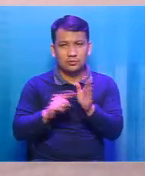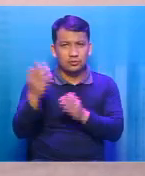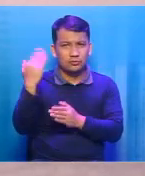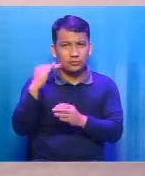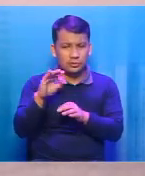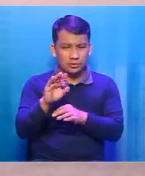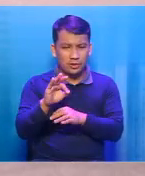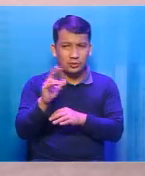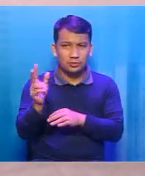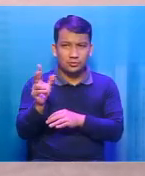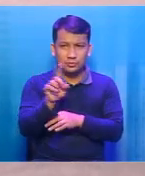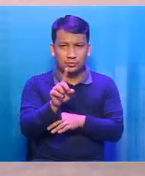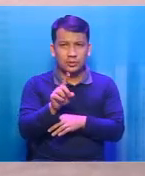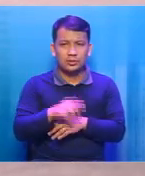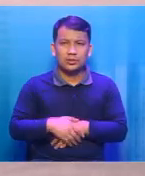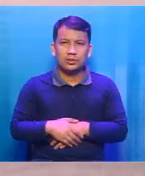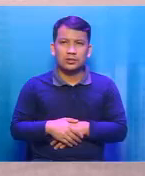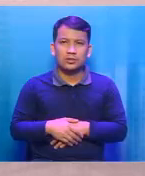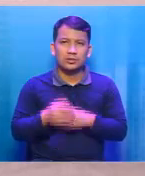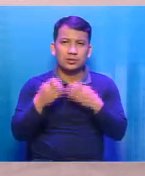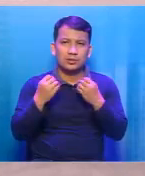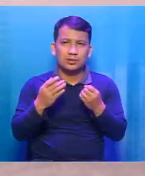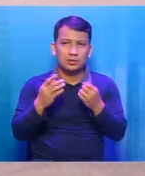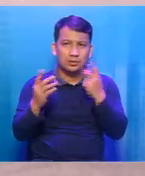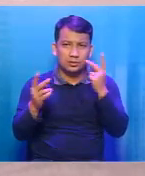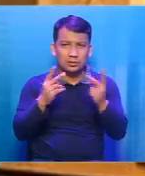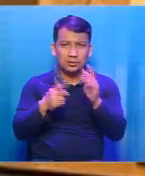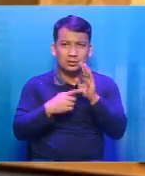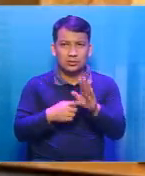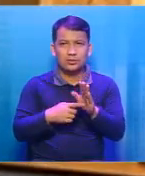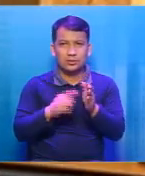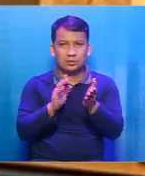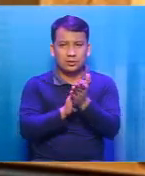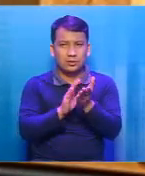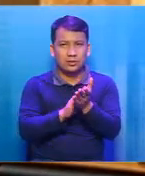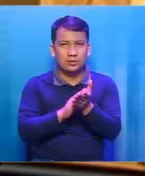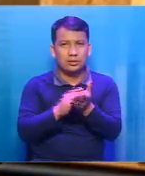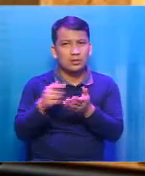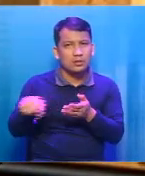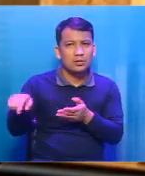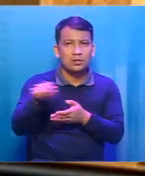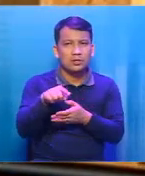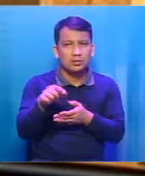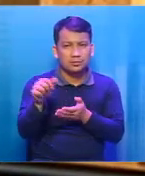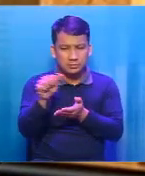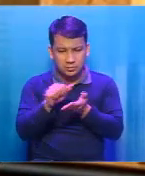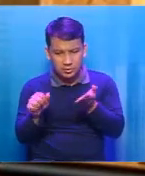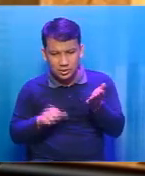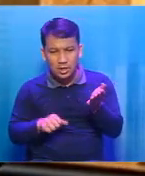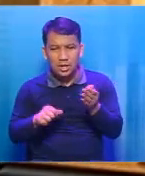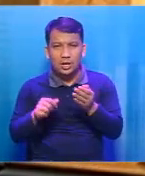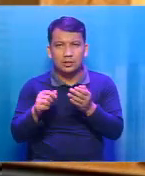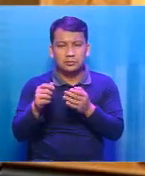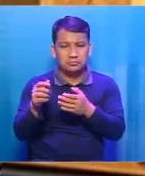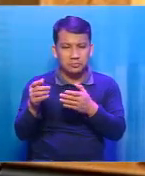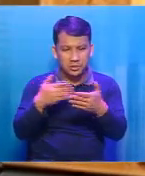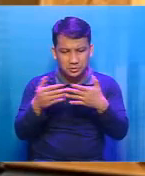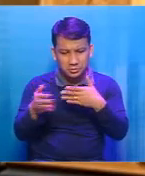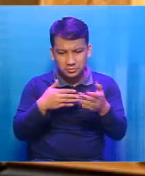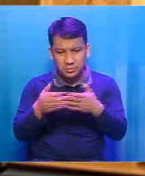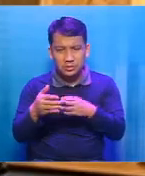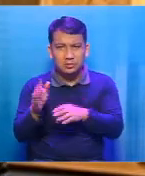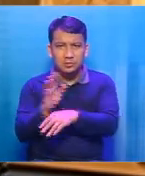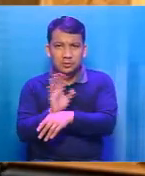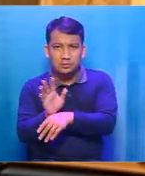noong 1931. Nagkaroon ng mga palabas na sarsuela, palabas na sine, palabas na iba't ibang mga